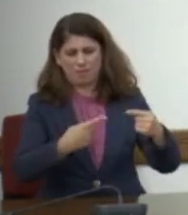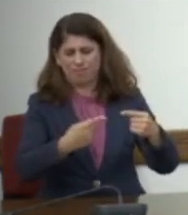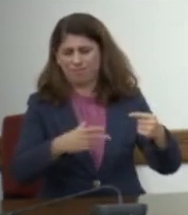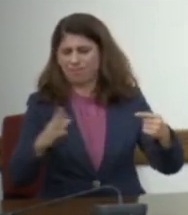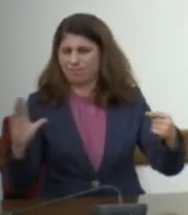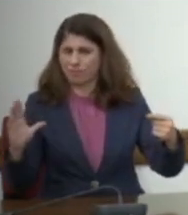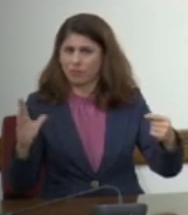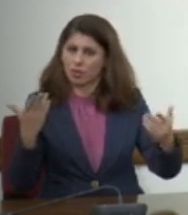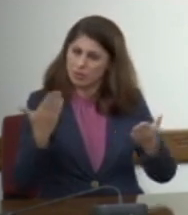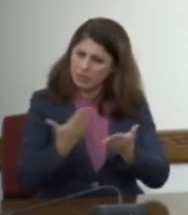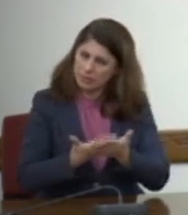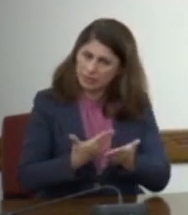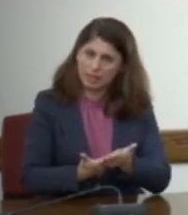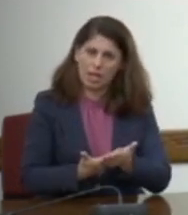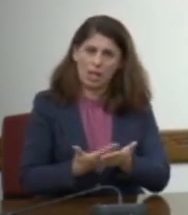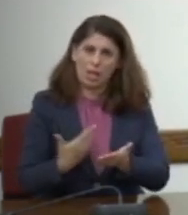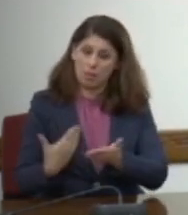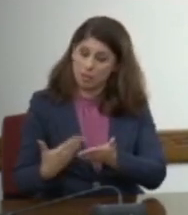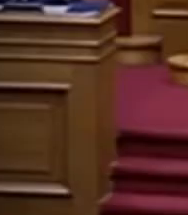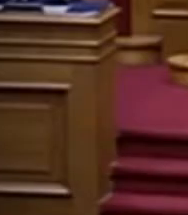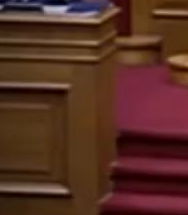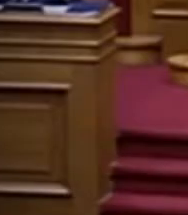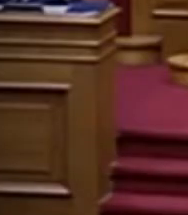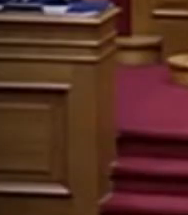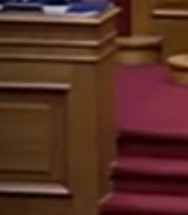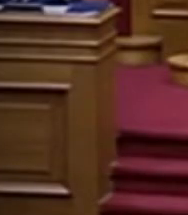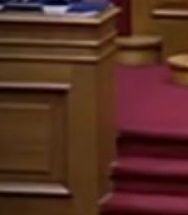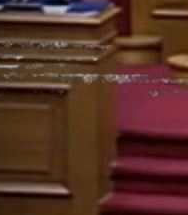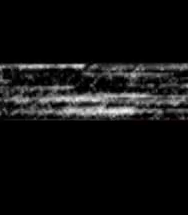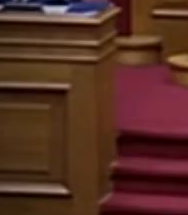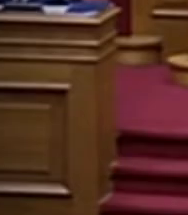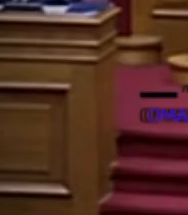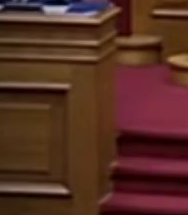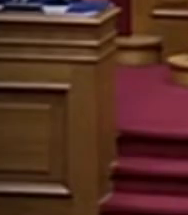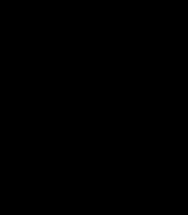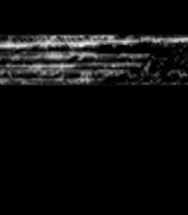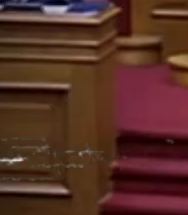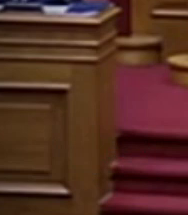στοιχεία, με επιχειρήματα, με θέσεις. Κύριε